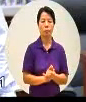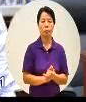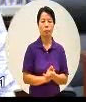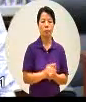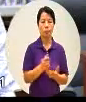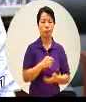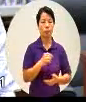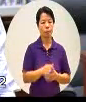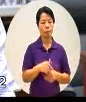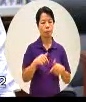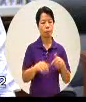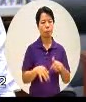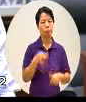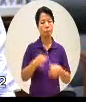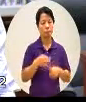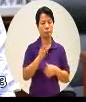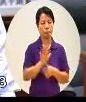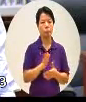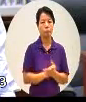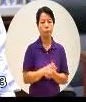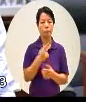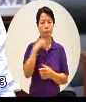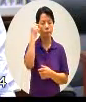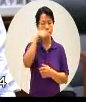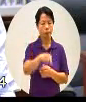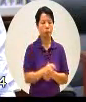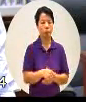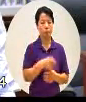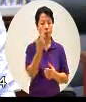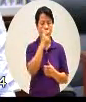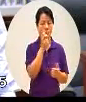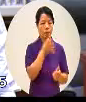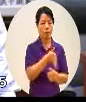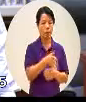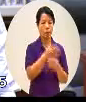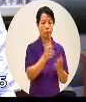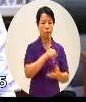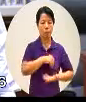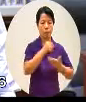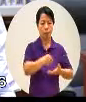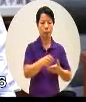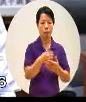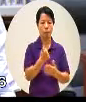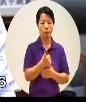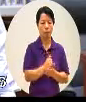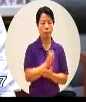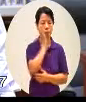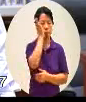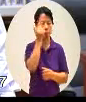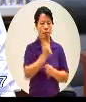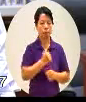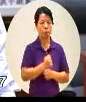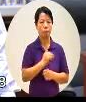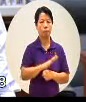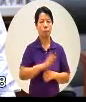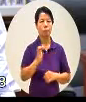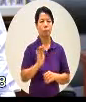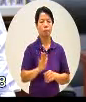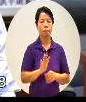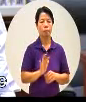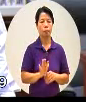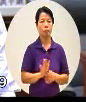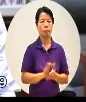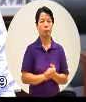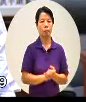最有价值啊？啊，你感觉讲这个顾问的建议的多几项，恁在做啊同顺同好的，你讲几项？ 我想其实